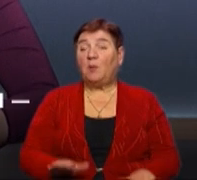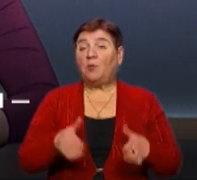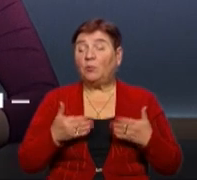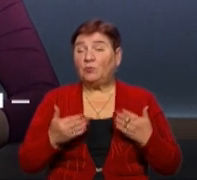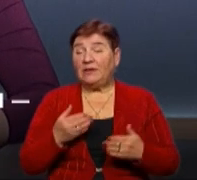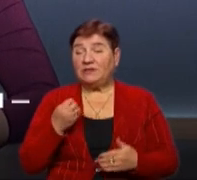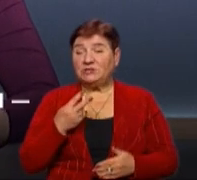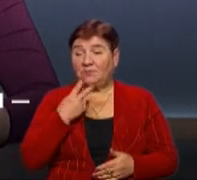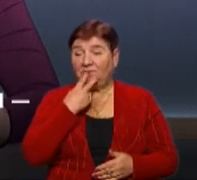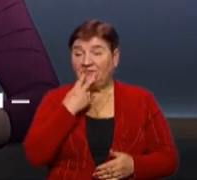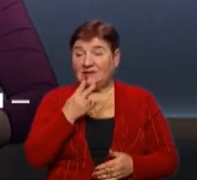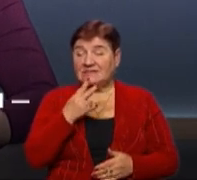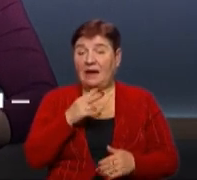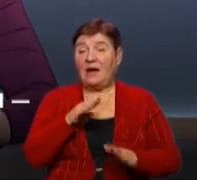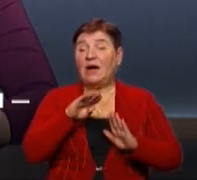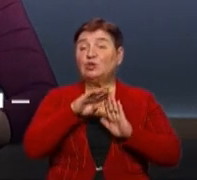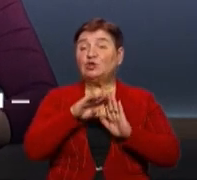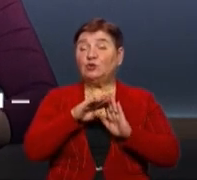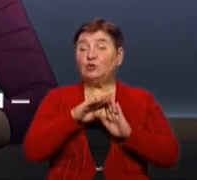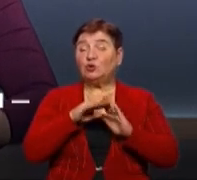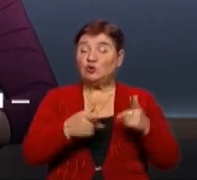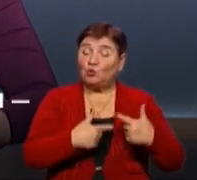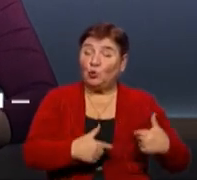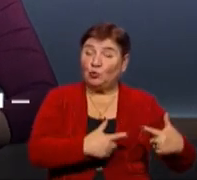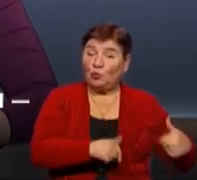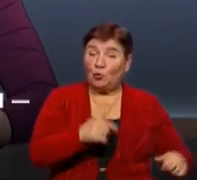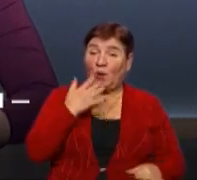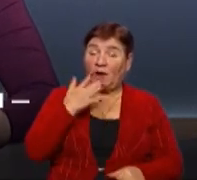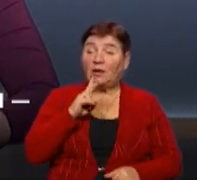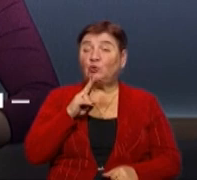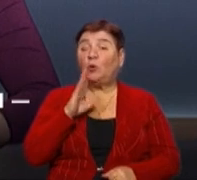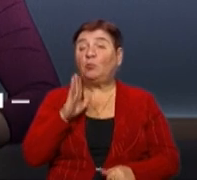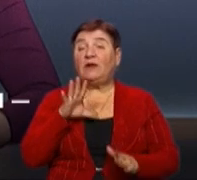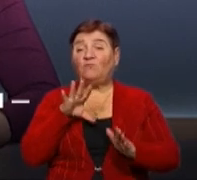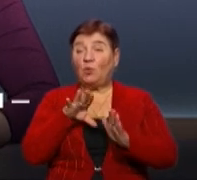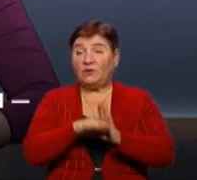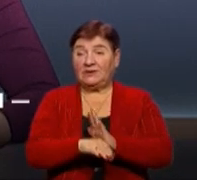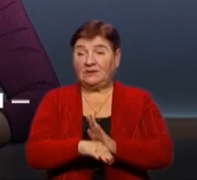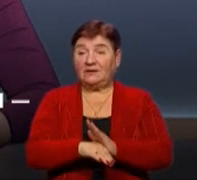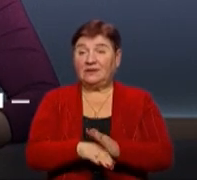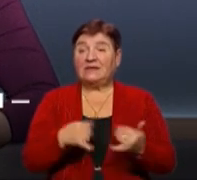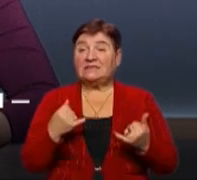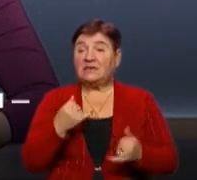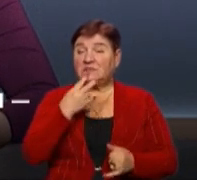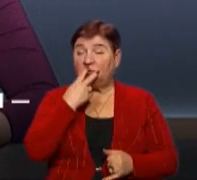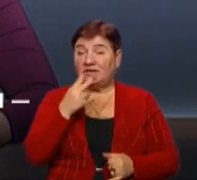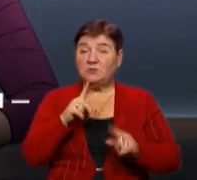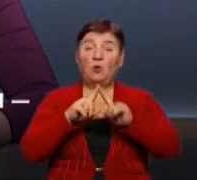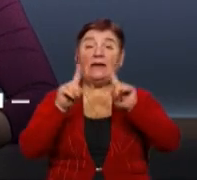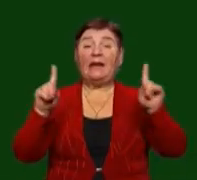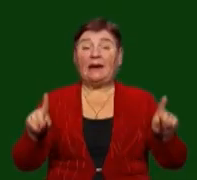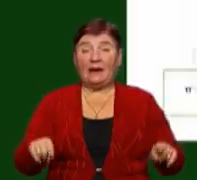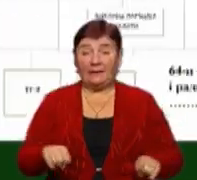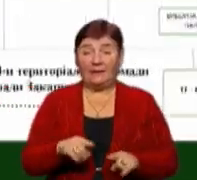Пропоную ще переглянути структуру ради, хто буде туди входити. Зараз побачимо це на